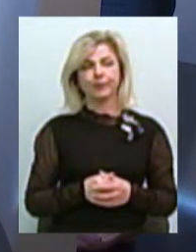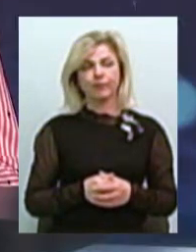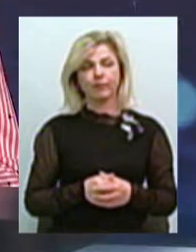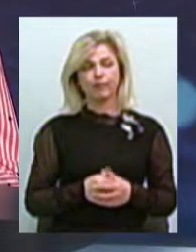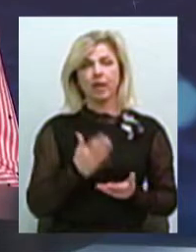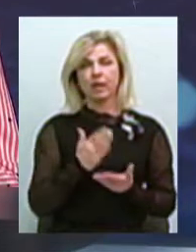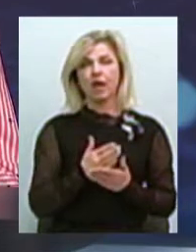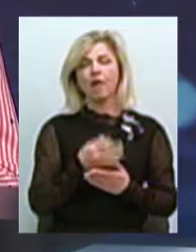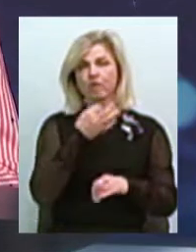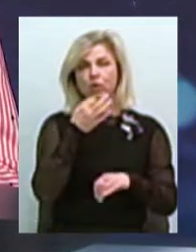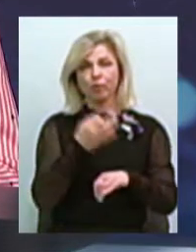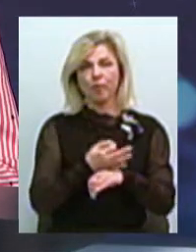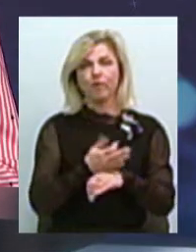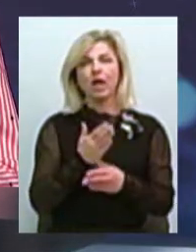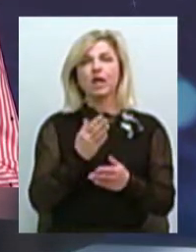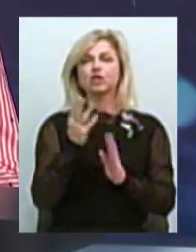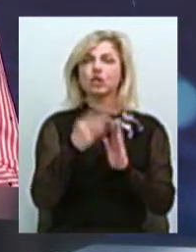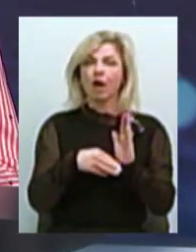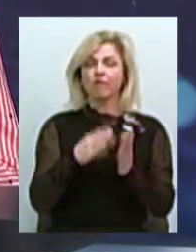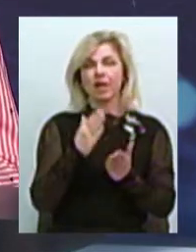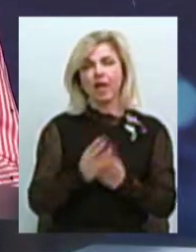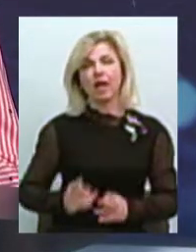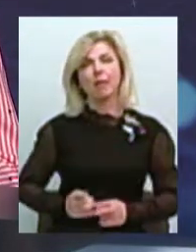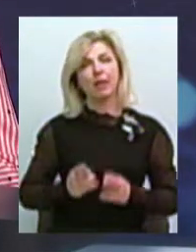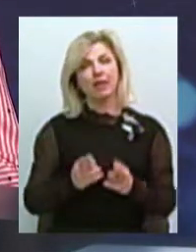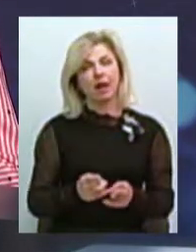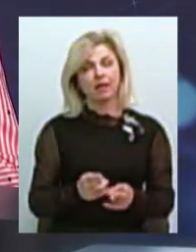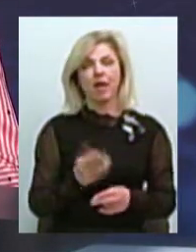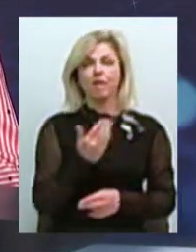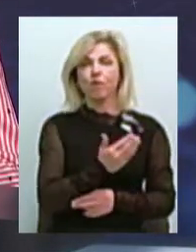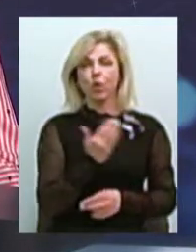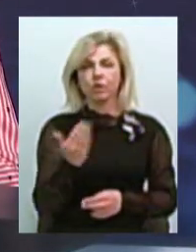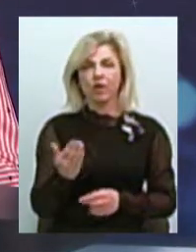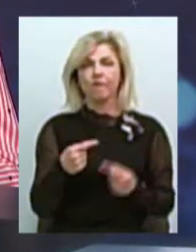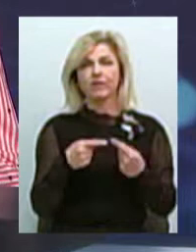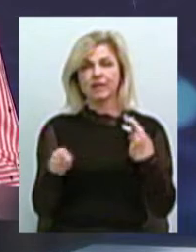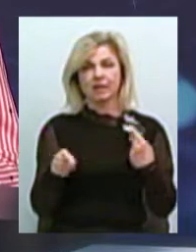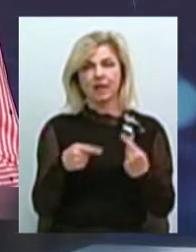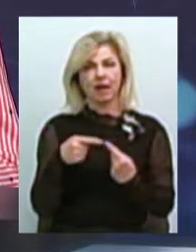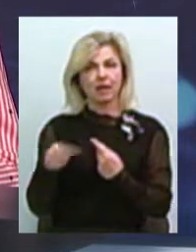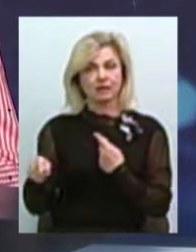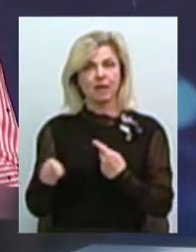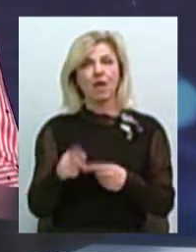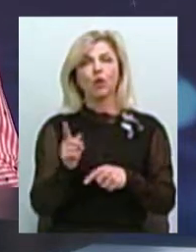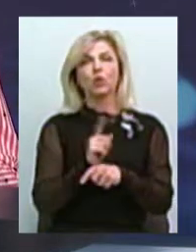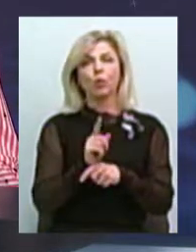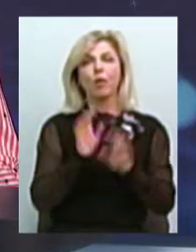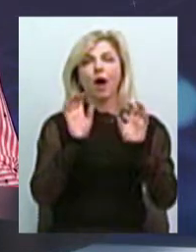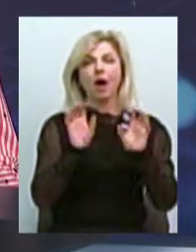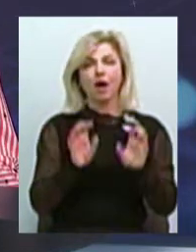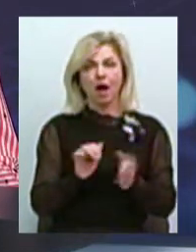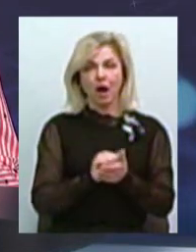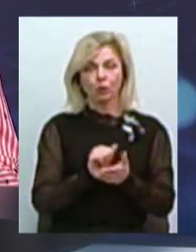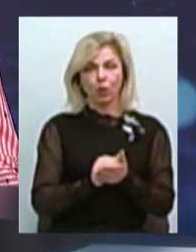є відповідальність адміністративна, є відповідальність кримінальна. Вона відрізняється нормативними актами, які я